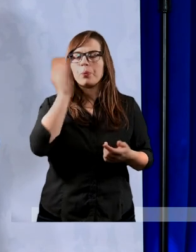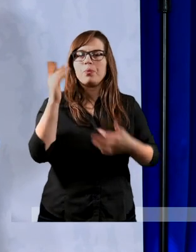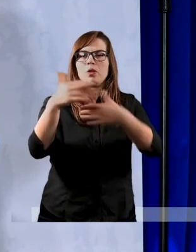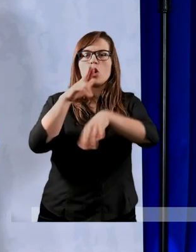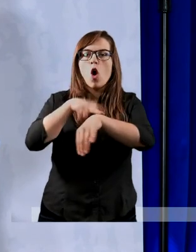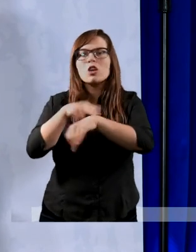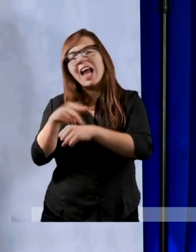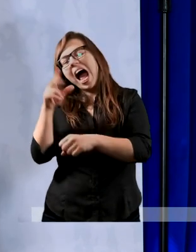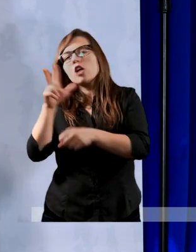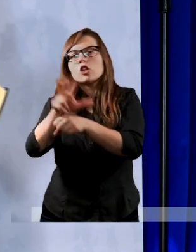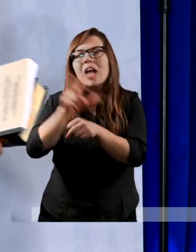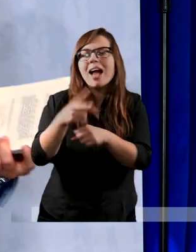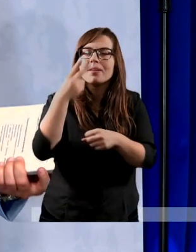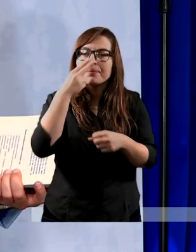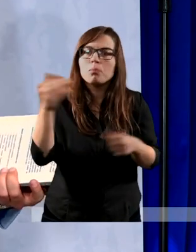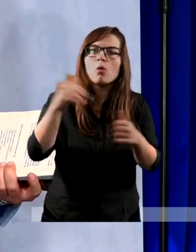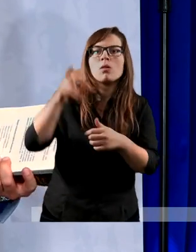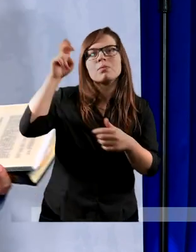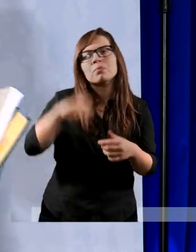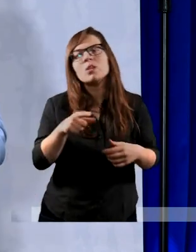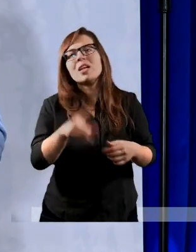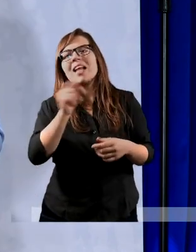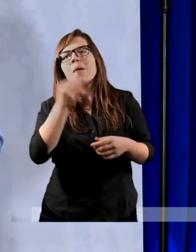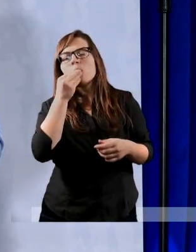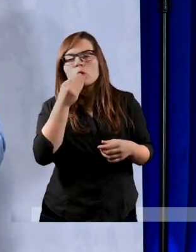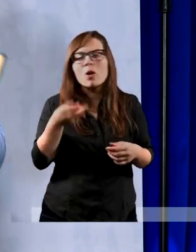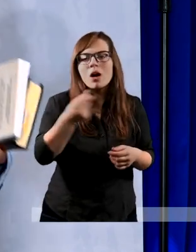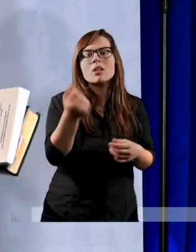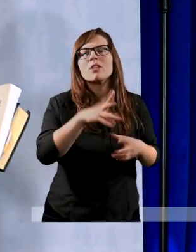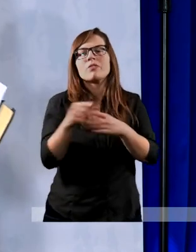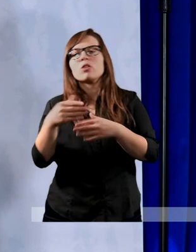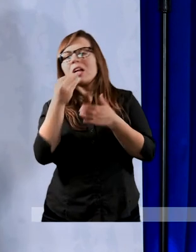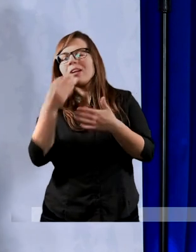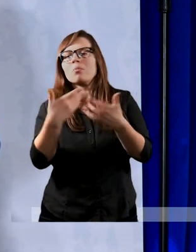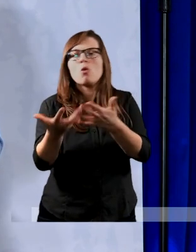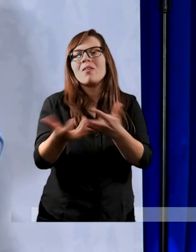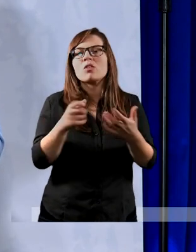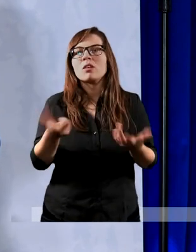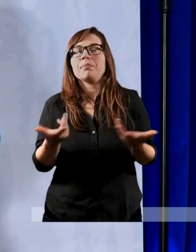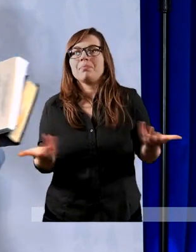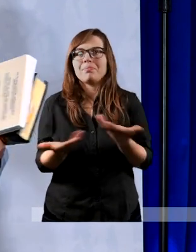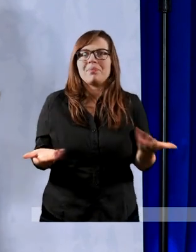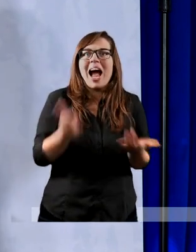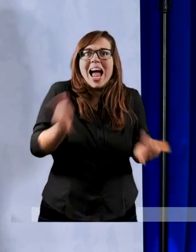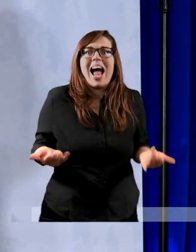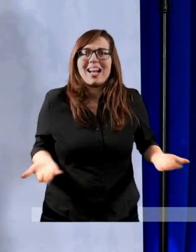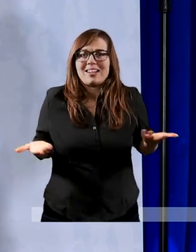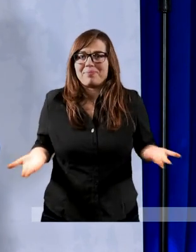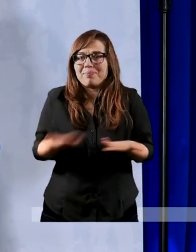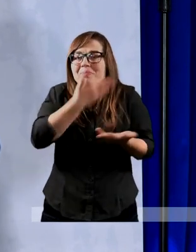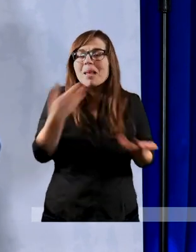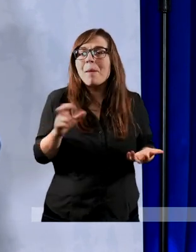godzina 13, pomyślałem, już by trzeba było zjechać, zapłacić za posiłek piątkowy i teraz odebrać to jedzenie, ale nie mam